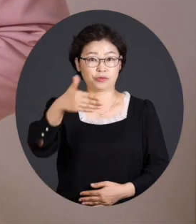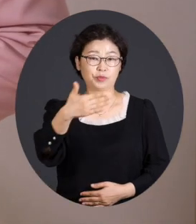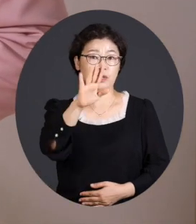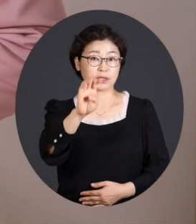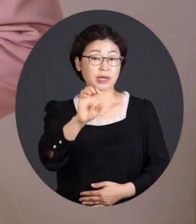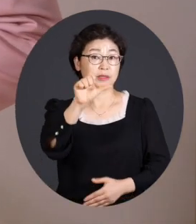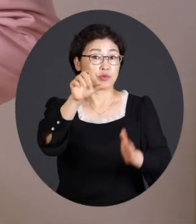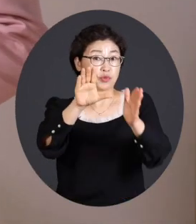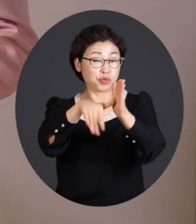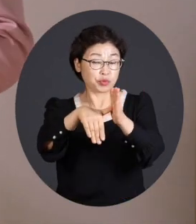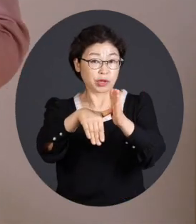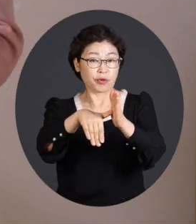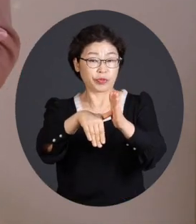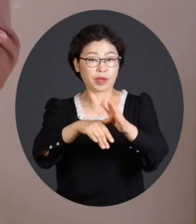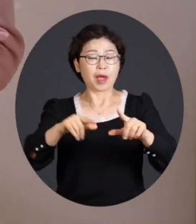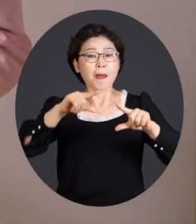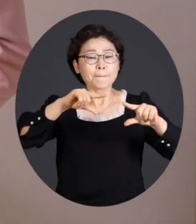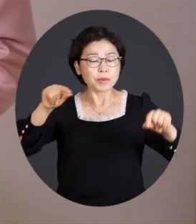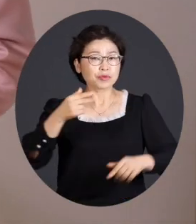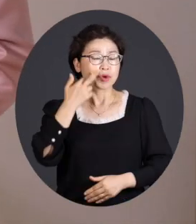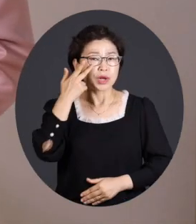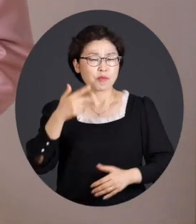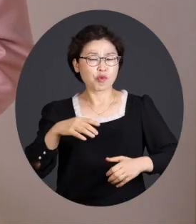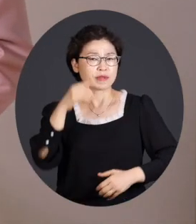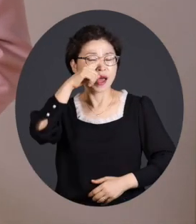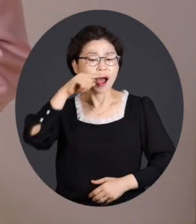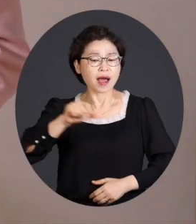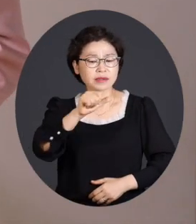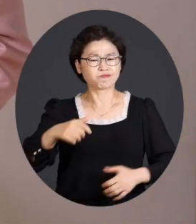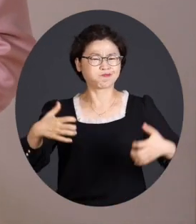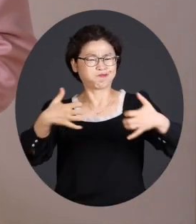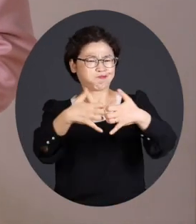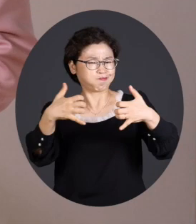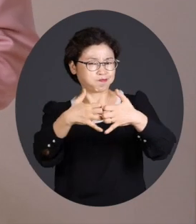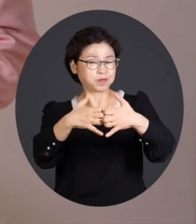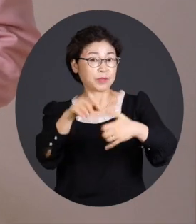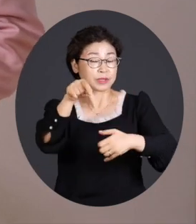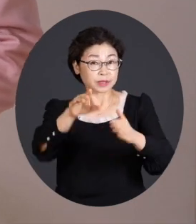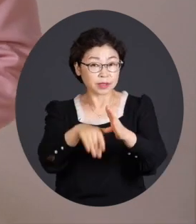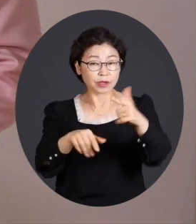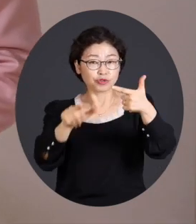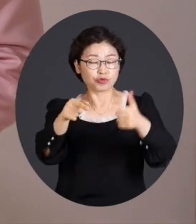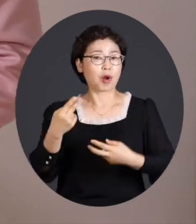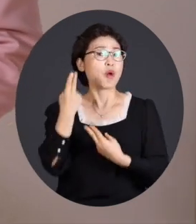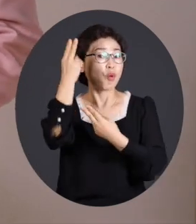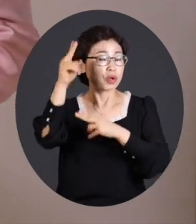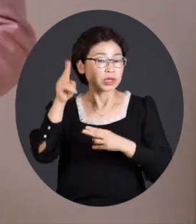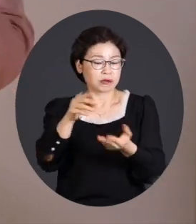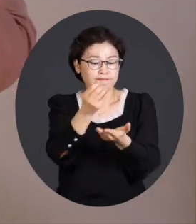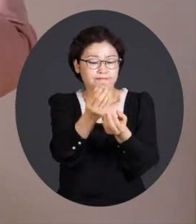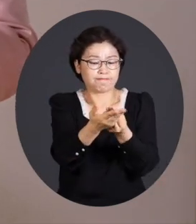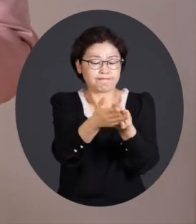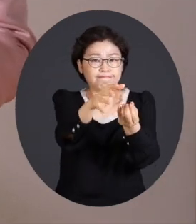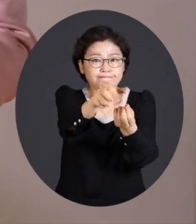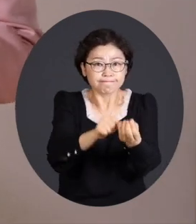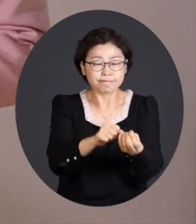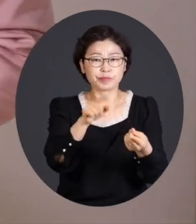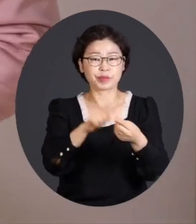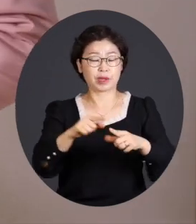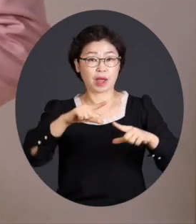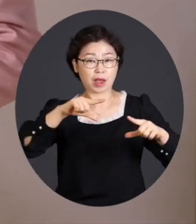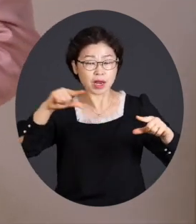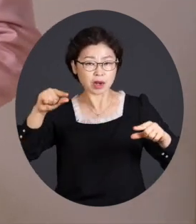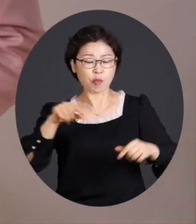(1945년) 미국과 일본은 이 아시아에서 치열한 전투를 벌이죠. 그해 6월 오키나와 섬을 점령한 미군은요, 일본